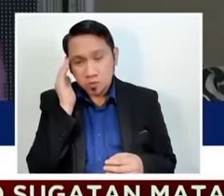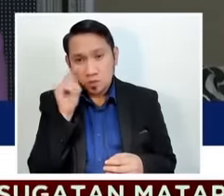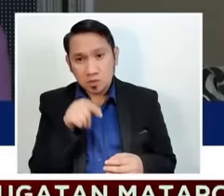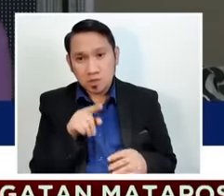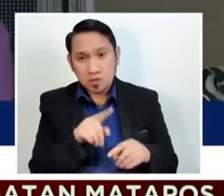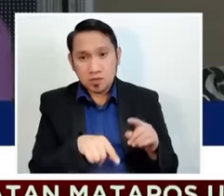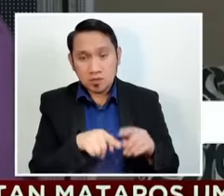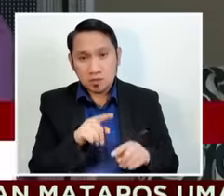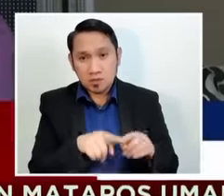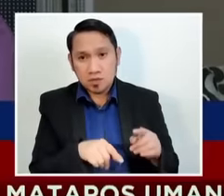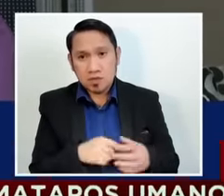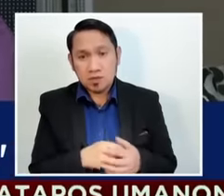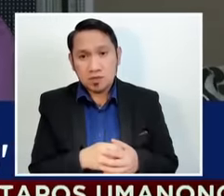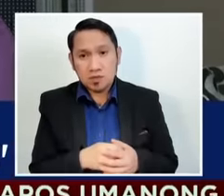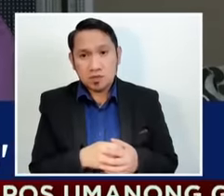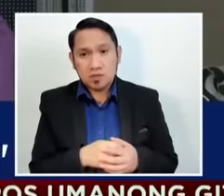friends,